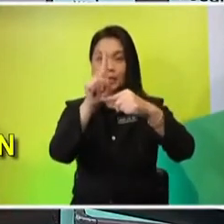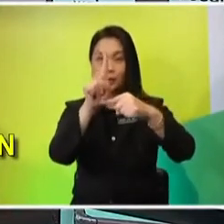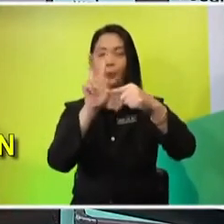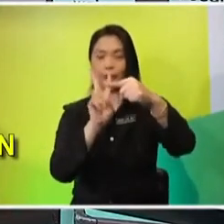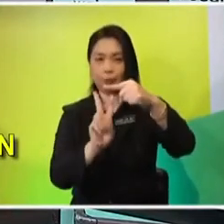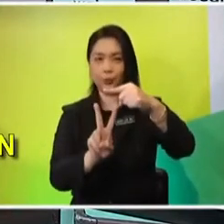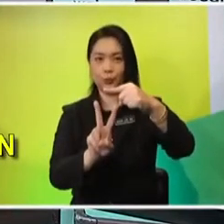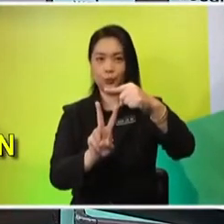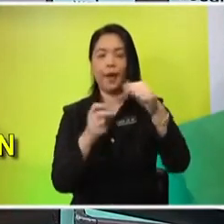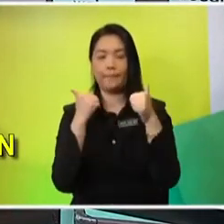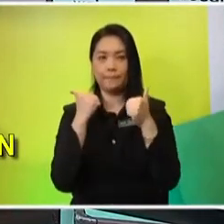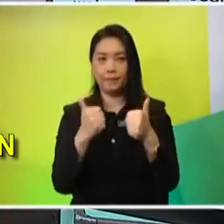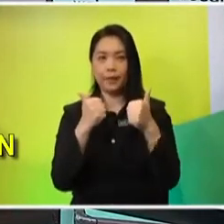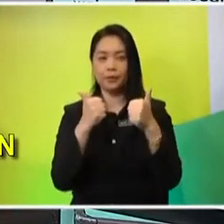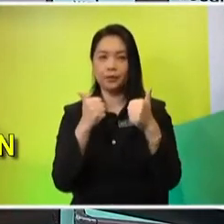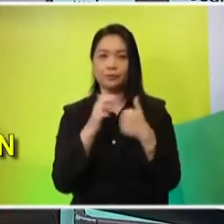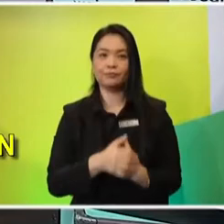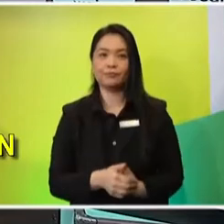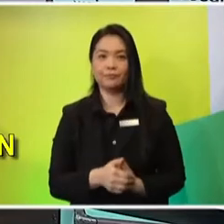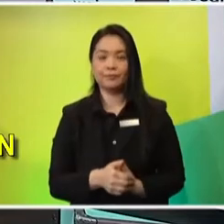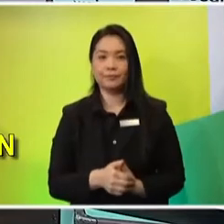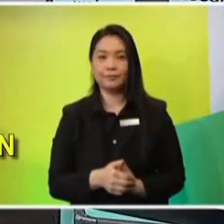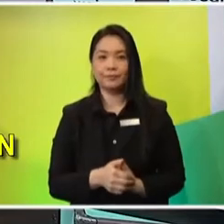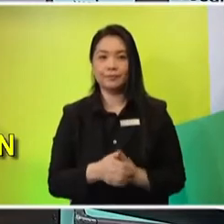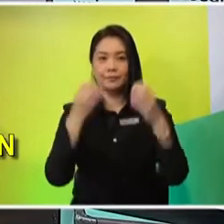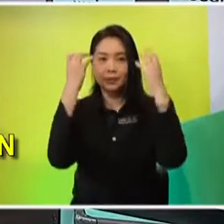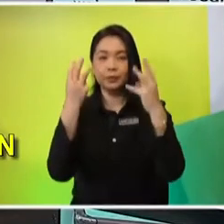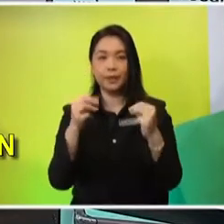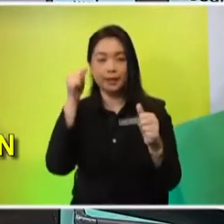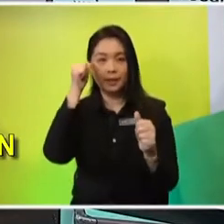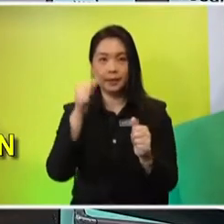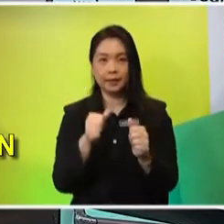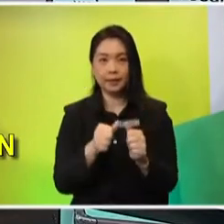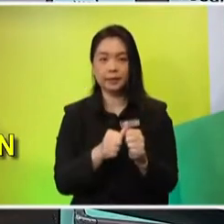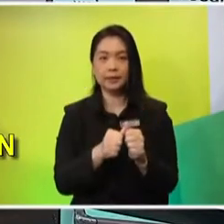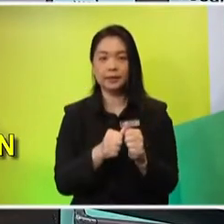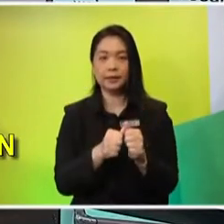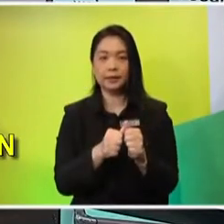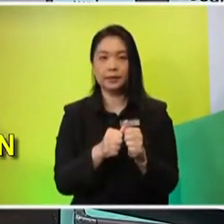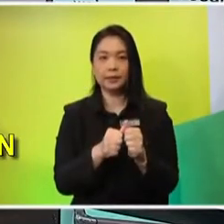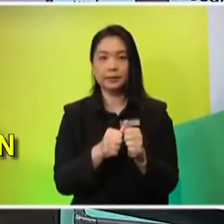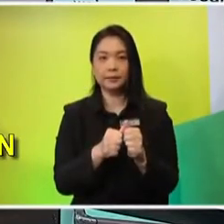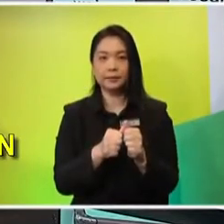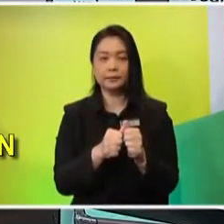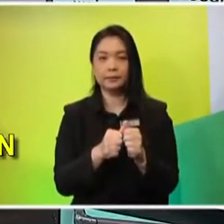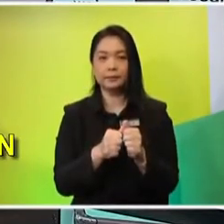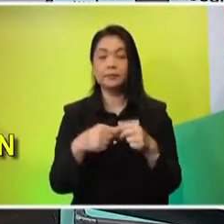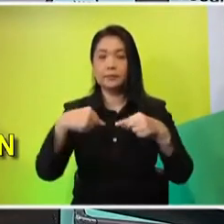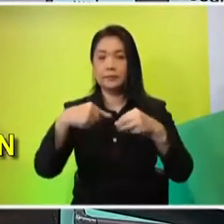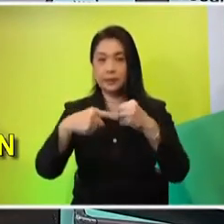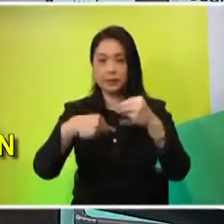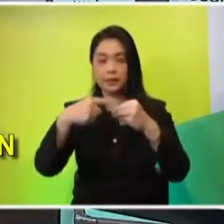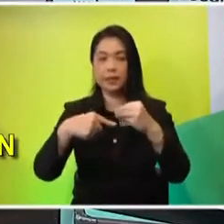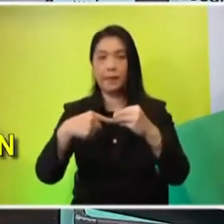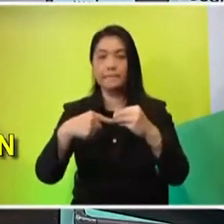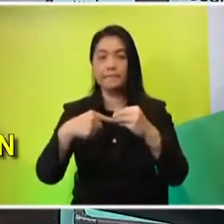1/2. Okey, bagus. Mm-hmm. Okey, cikgu nak ingatkan, nak tekankan semula tentang pecahan tadi.